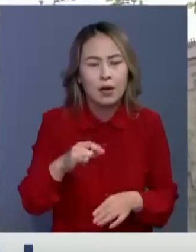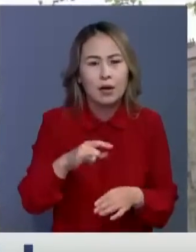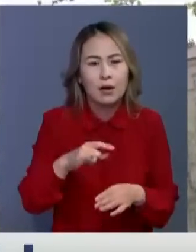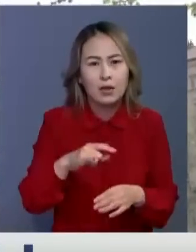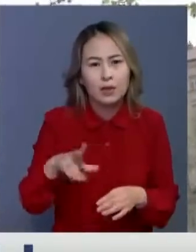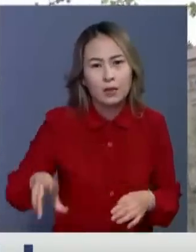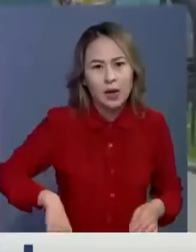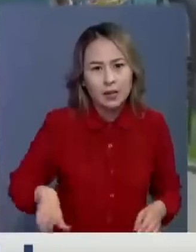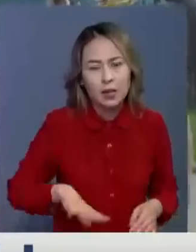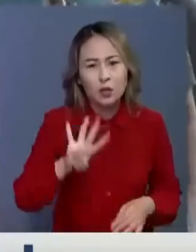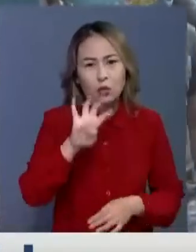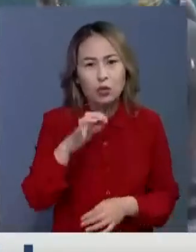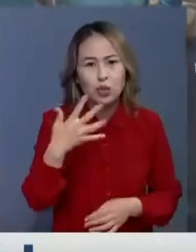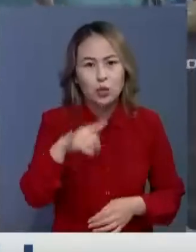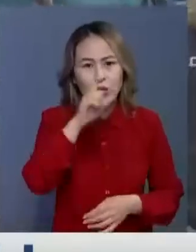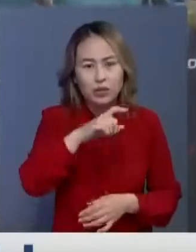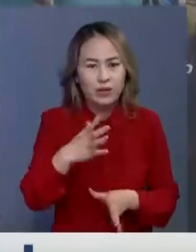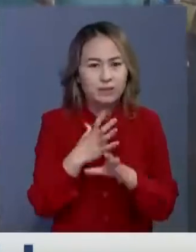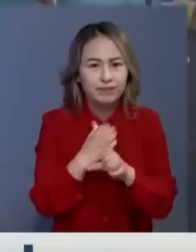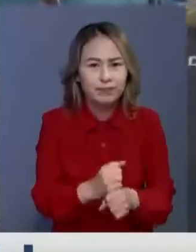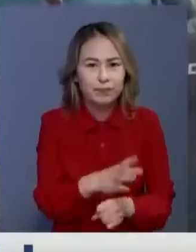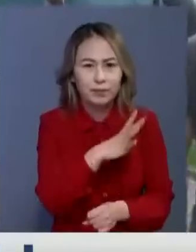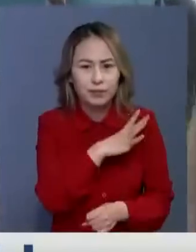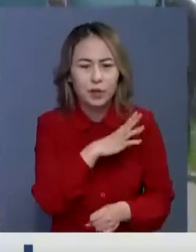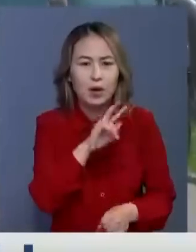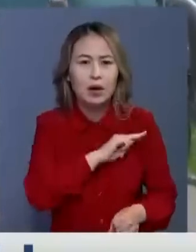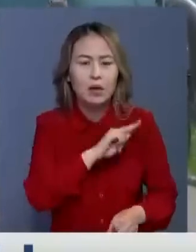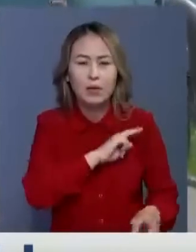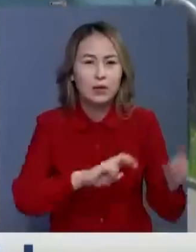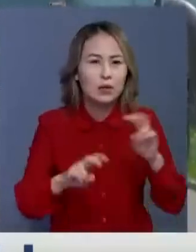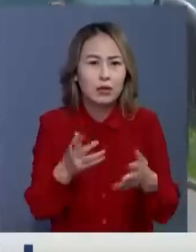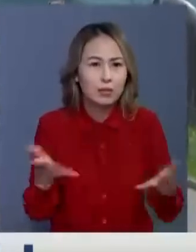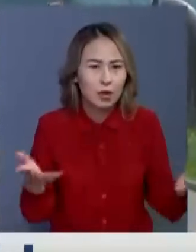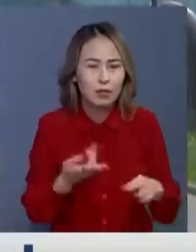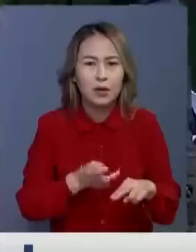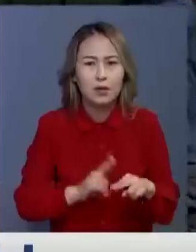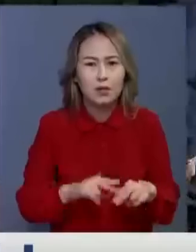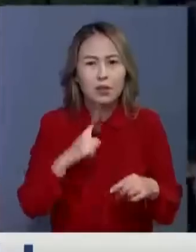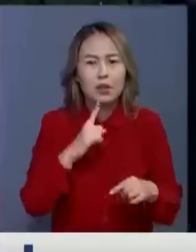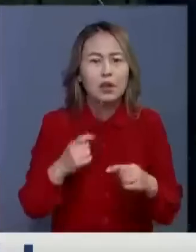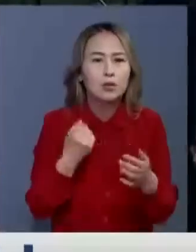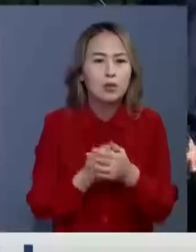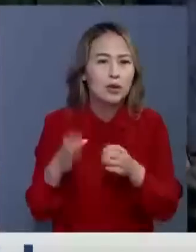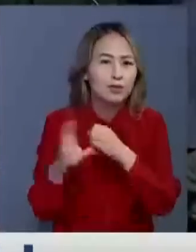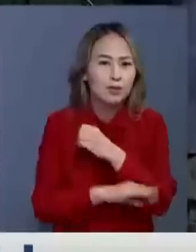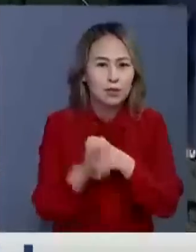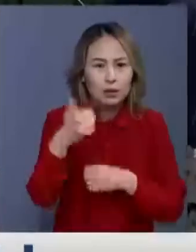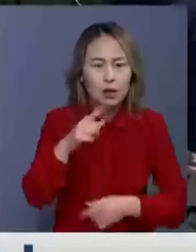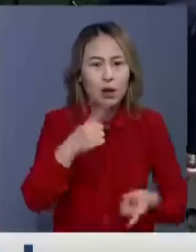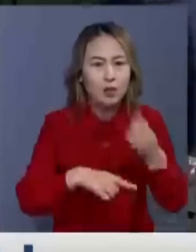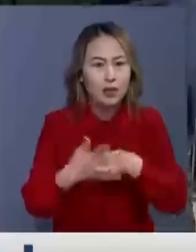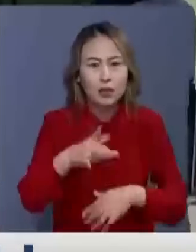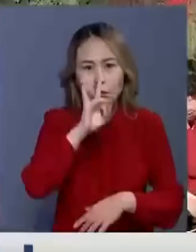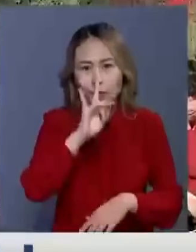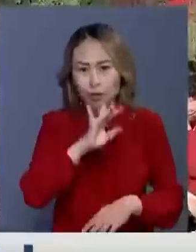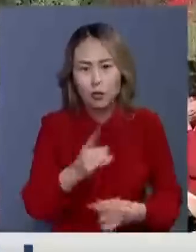басшылығы 450 қызметкерін қысқартқан. Екі қолға бір күрек таппай қалған жұрт келесі аптаның соңына дейін басшылық жұмысқа қайталмаса